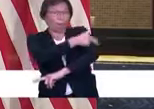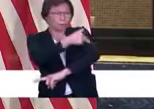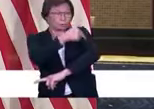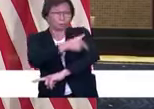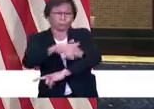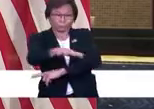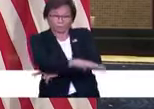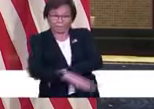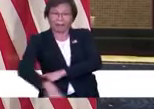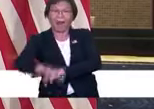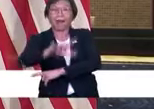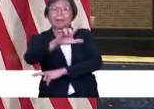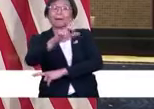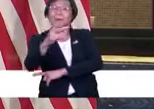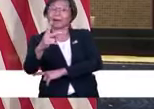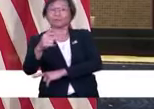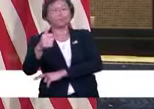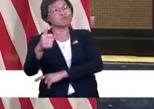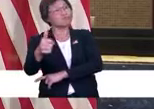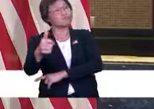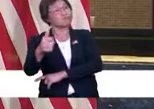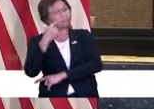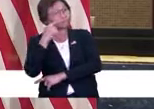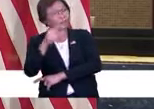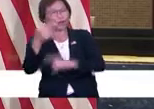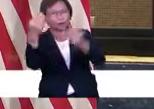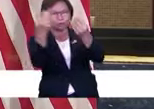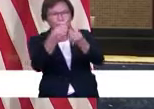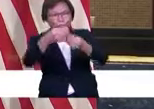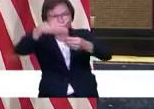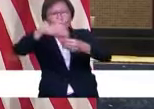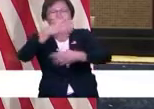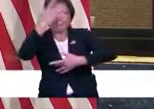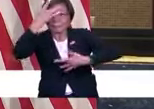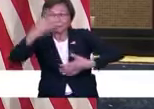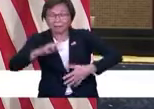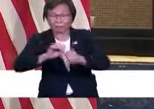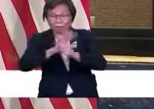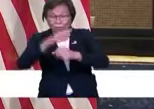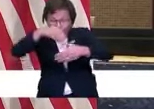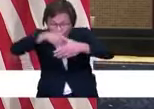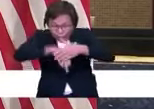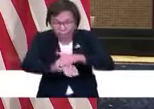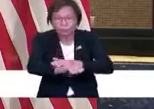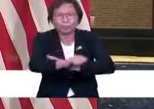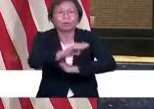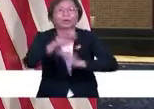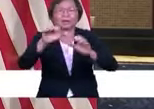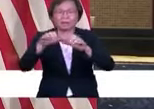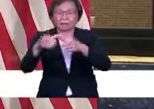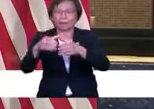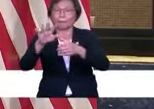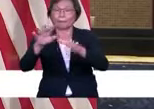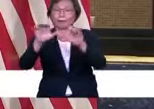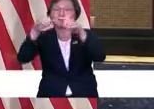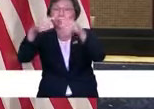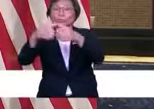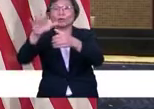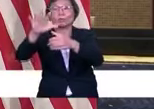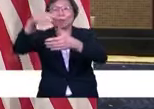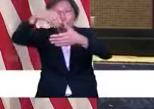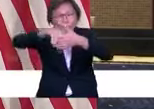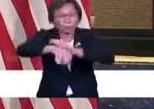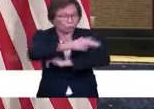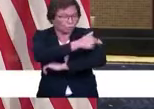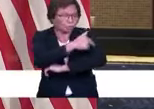Klang Hai dimana jumlah kemasukan pesakit kobis bablas ke tigrie 4 dan 5